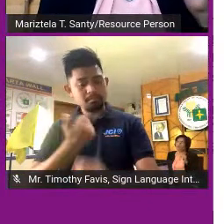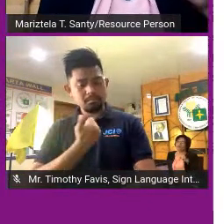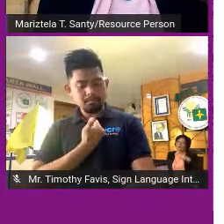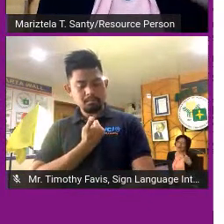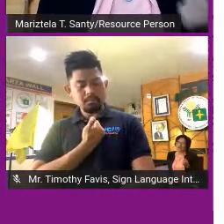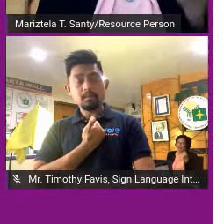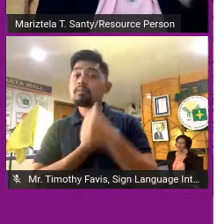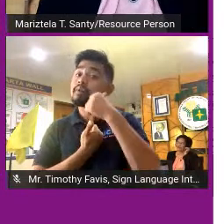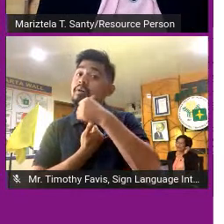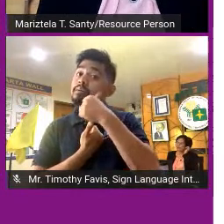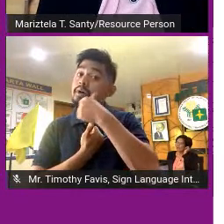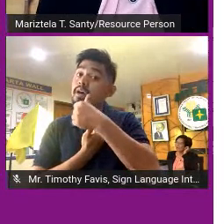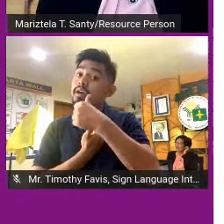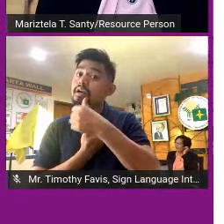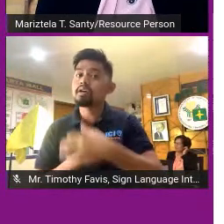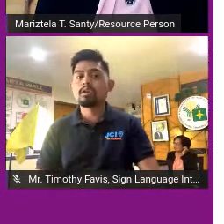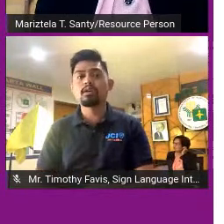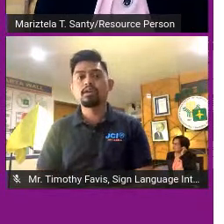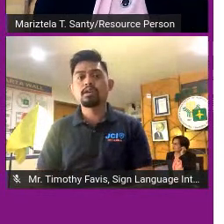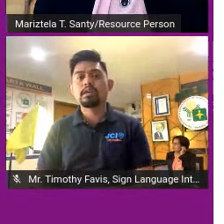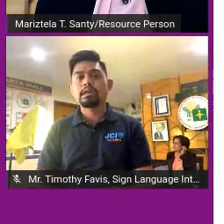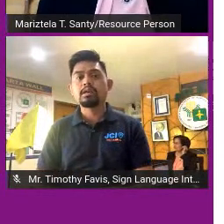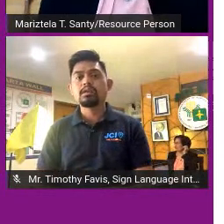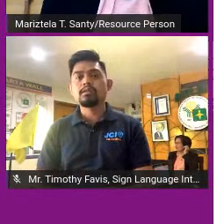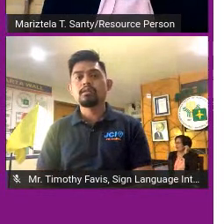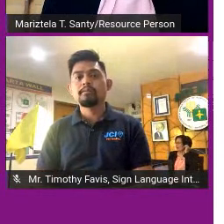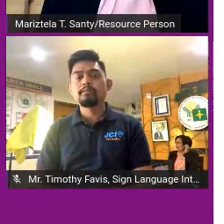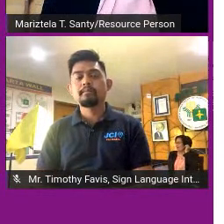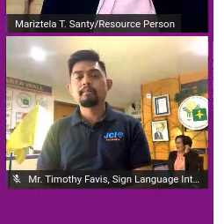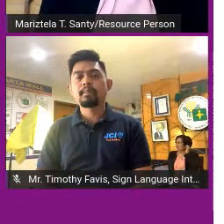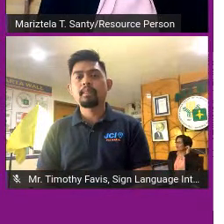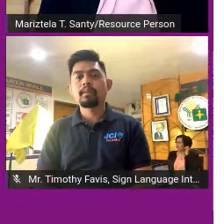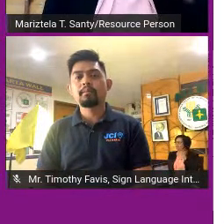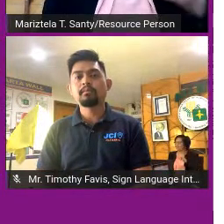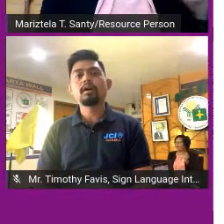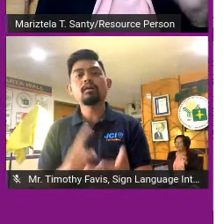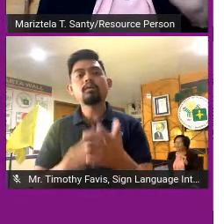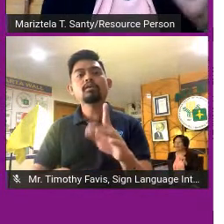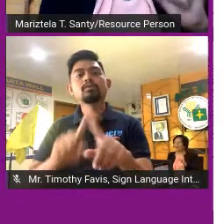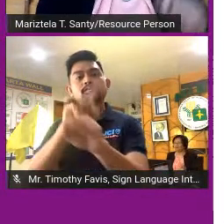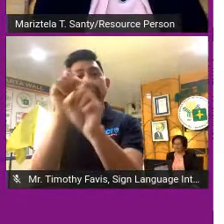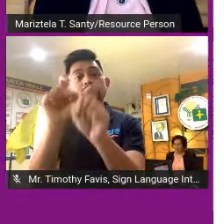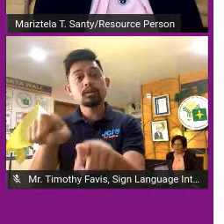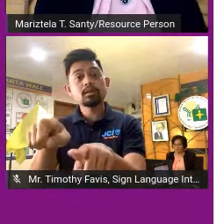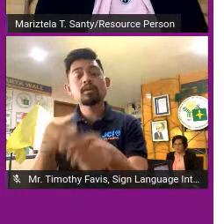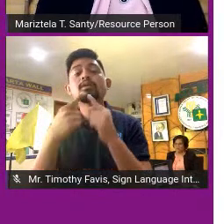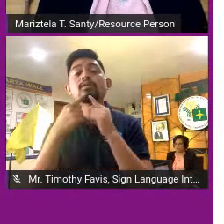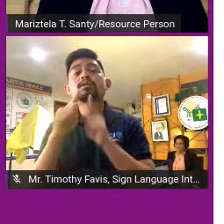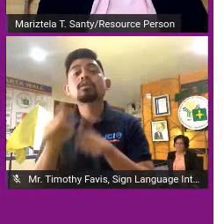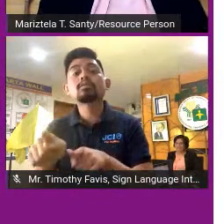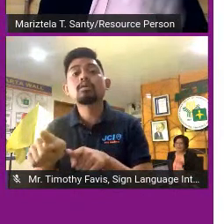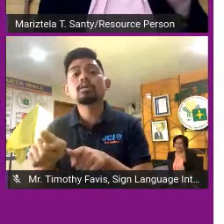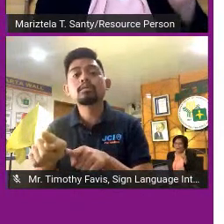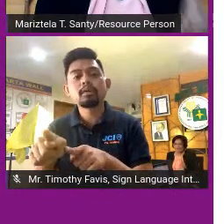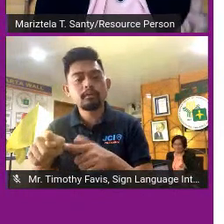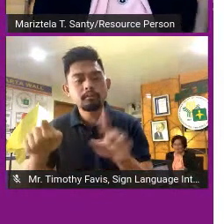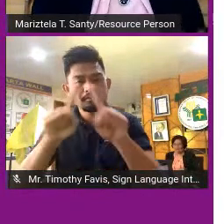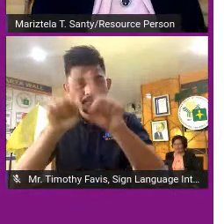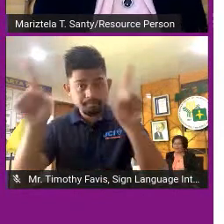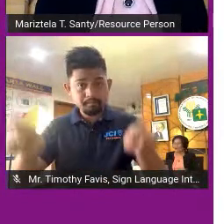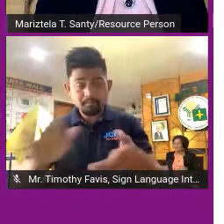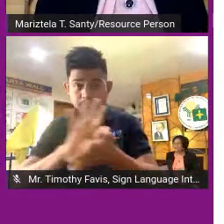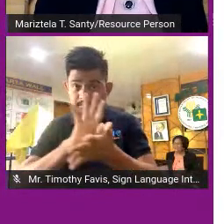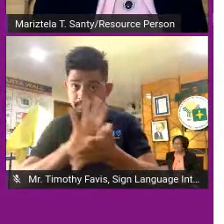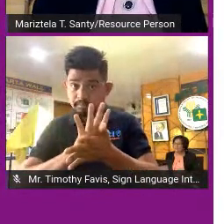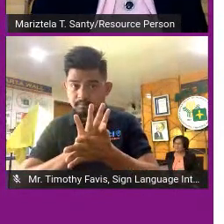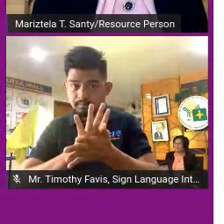mo kung nag-aano tayo ng mga information sheet or nag-aano tayo, nag-fill up ng mga forms, pag ikaw ay